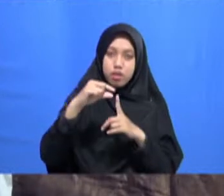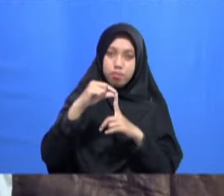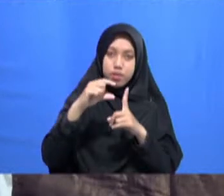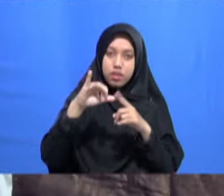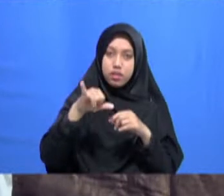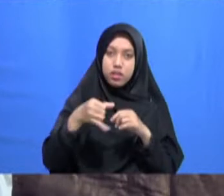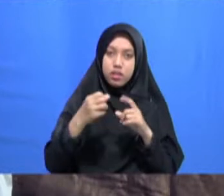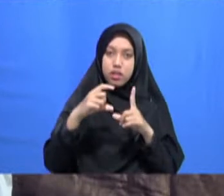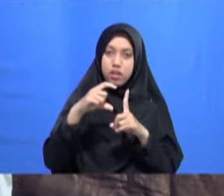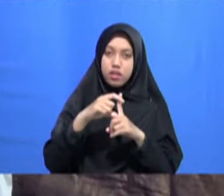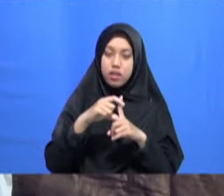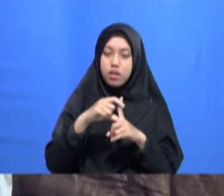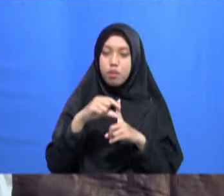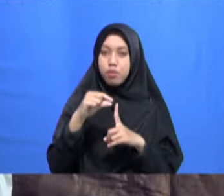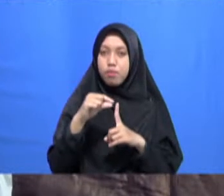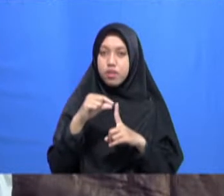rujukan